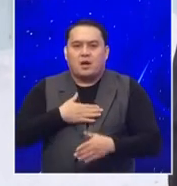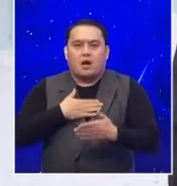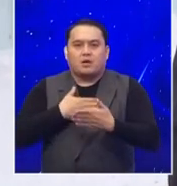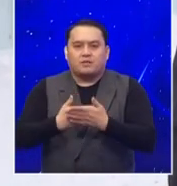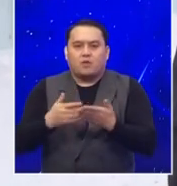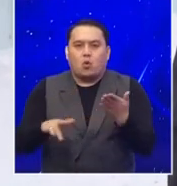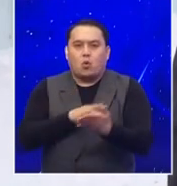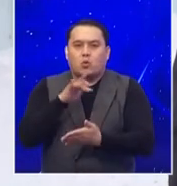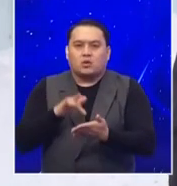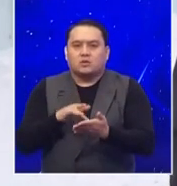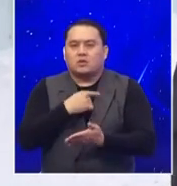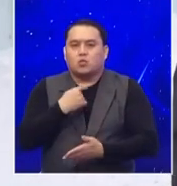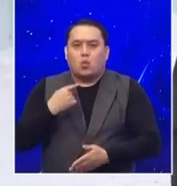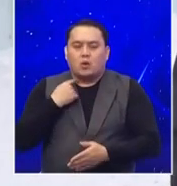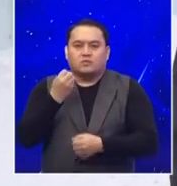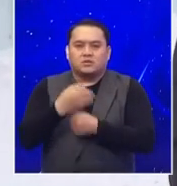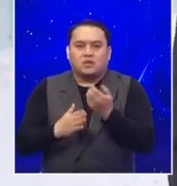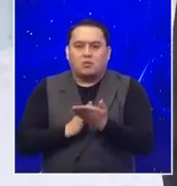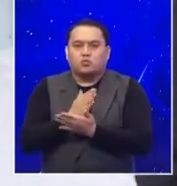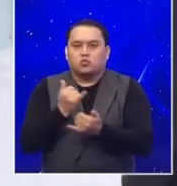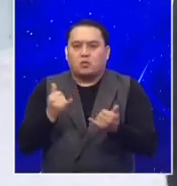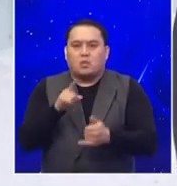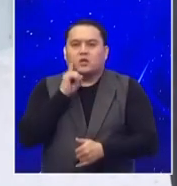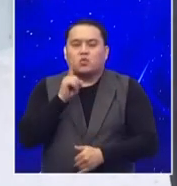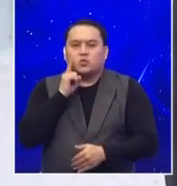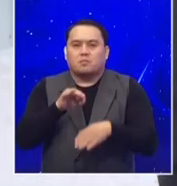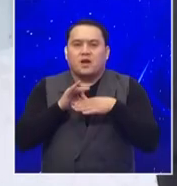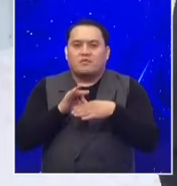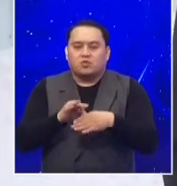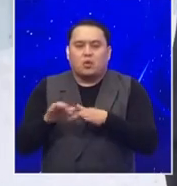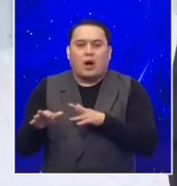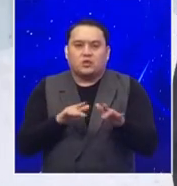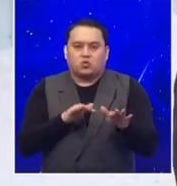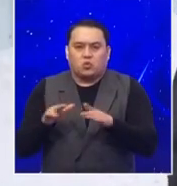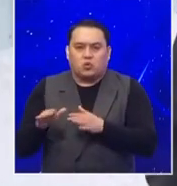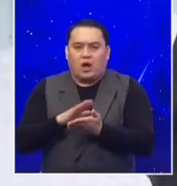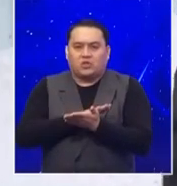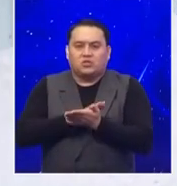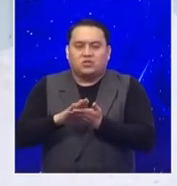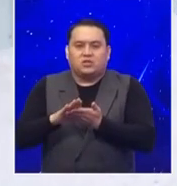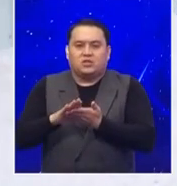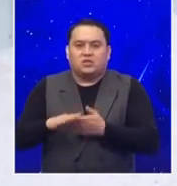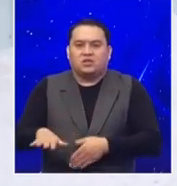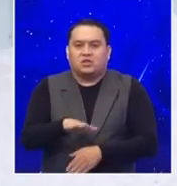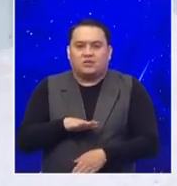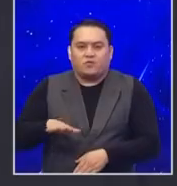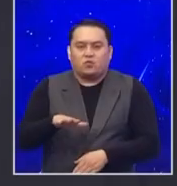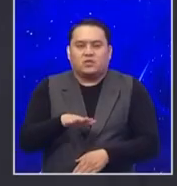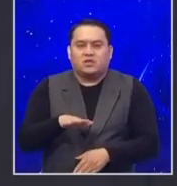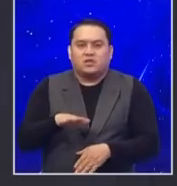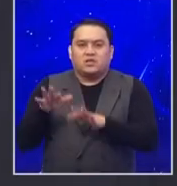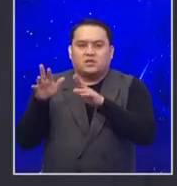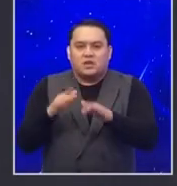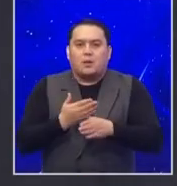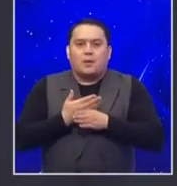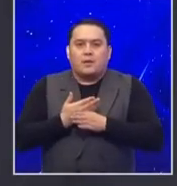города Талдыкурган, Центр обслуживания молодежи, проводим такую акцию «Очистить дворы от снега» и